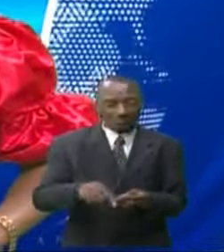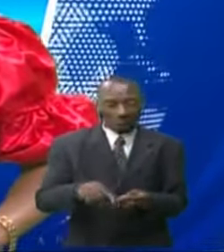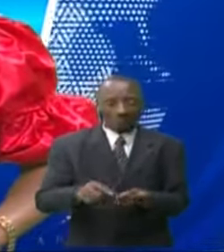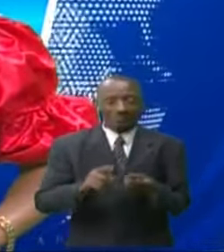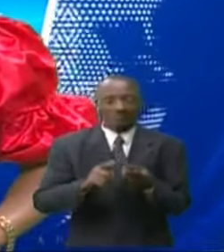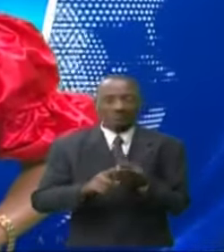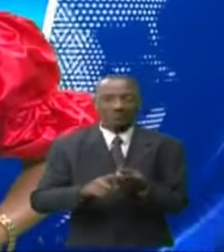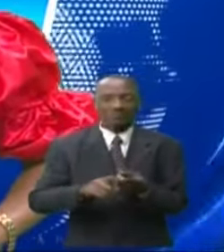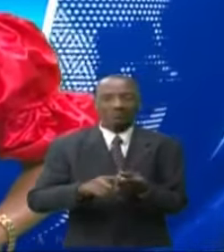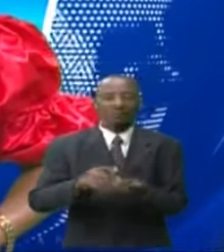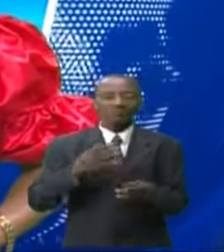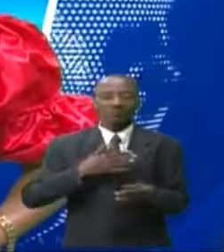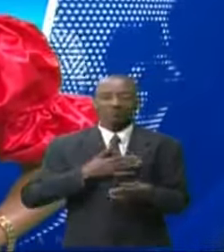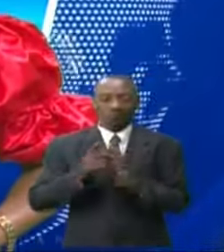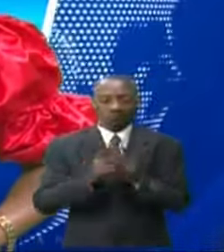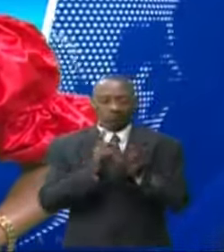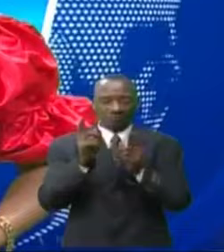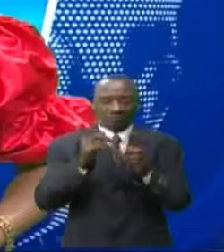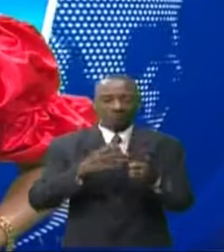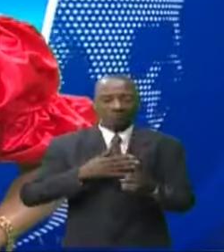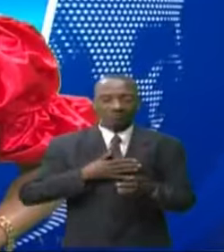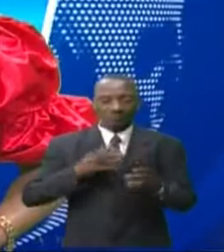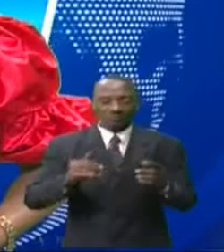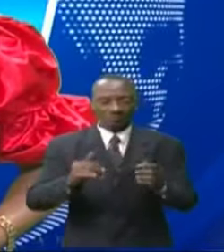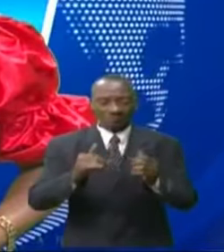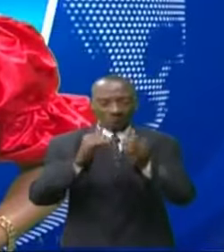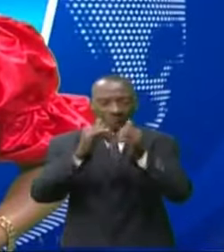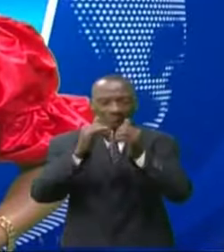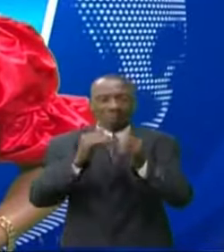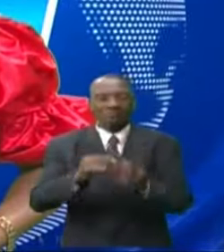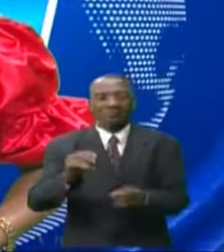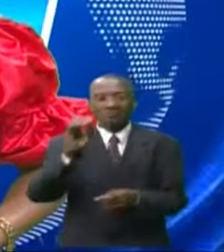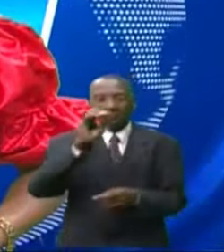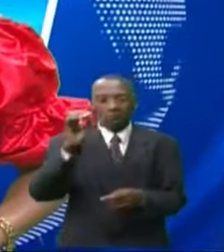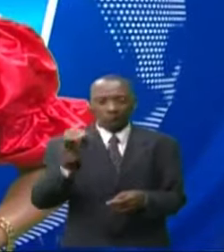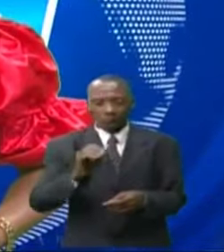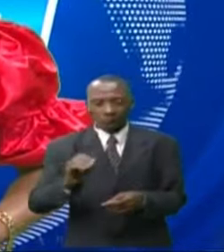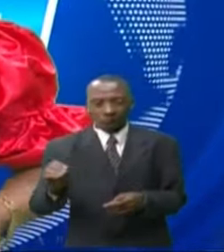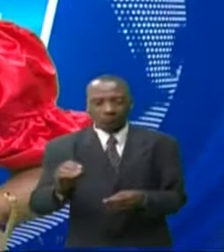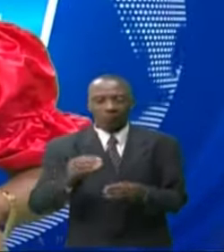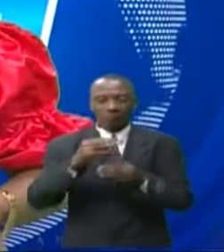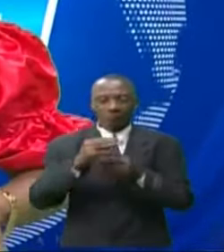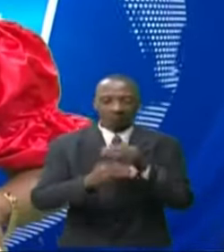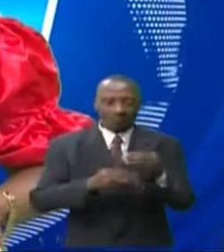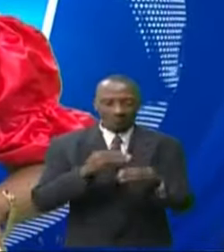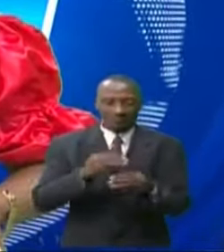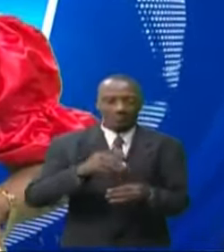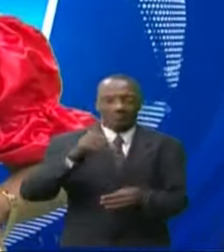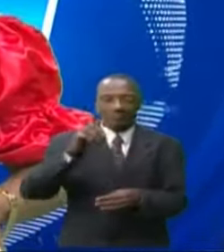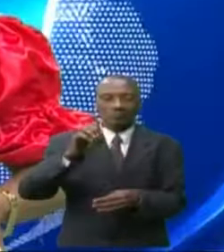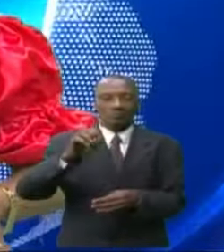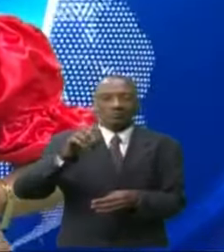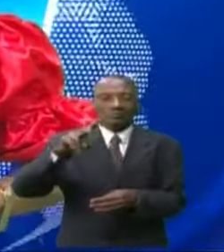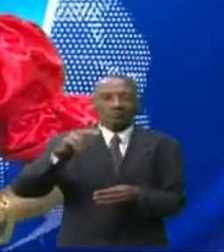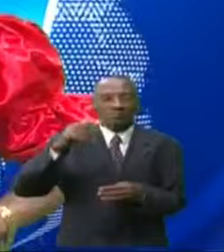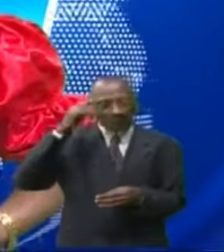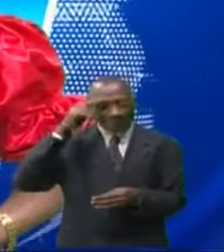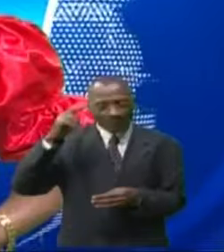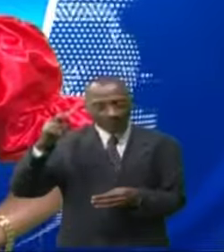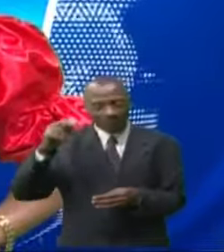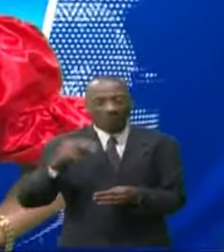monféri ma'accomagne joli parc Auzone météo delV euh